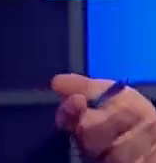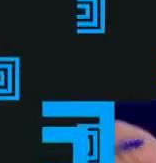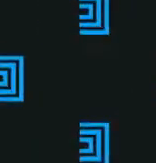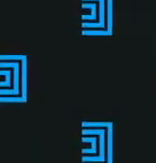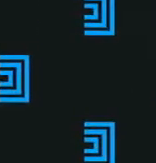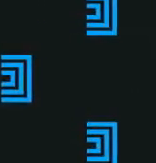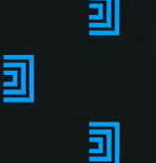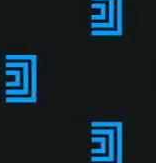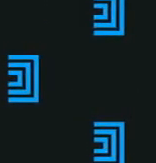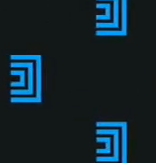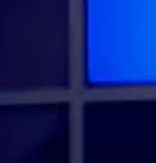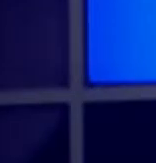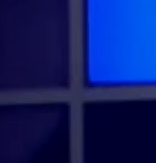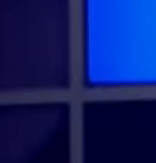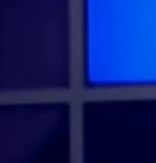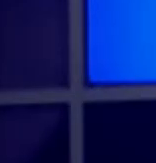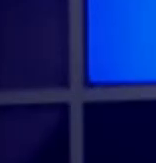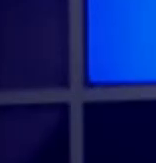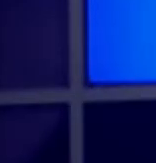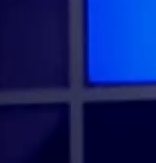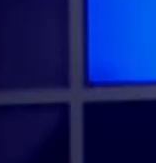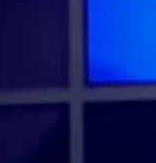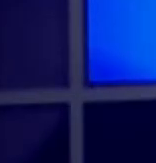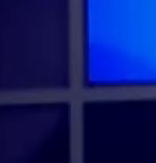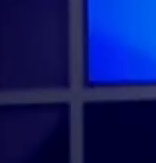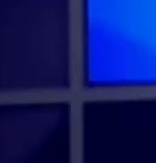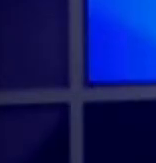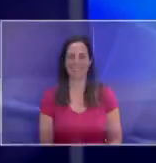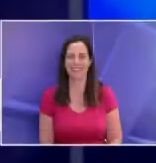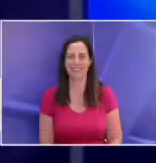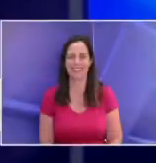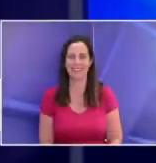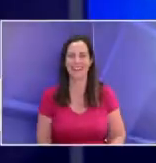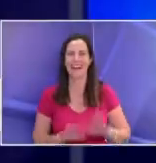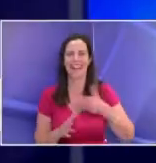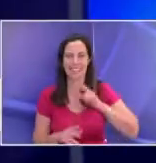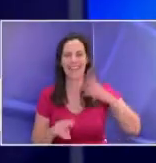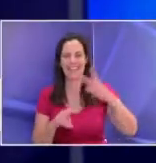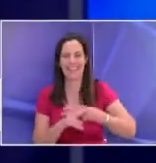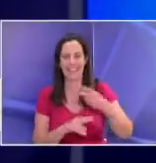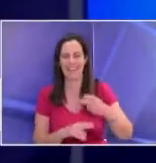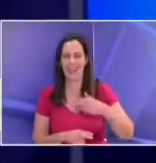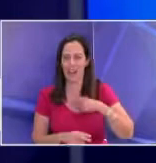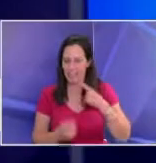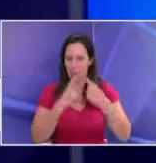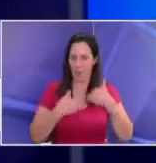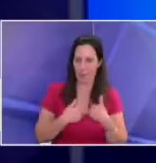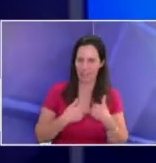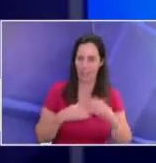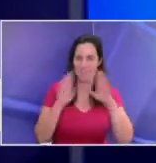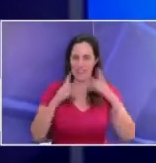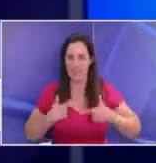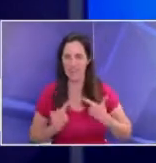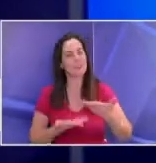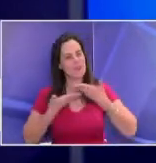אורייט, חזרנו. חזרנו? דברו איתי. המעברונים האלה עוד אני צריך להתרגל אליהם. אנחנו דברו איתי, אנחנו פייסבוק